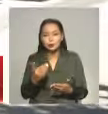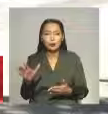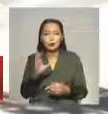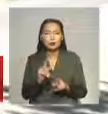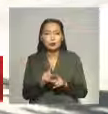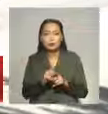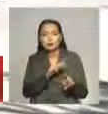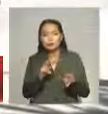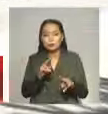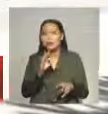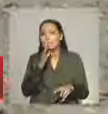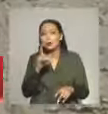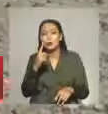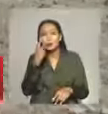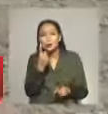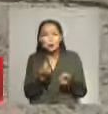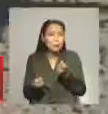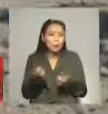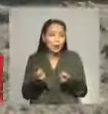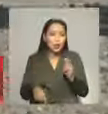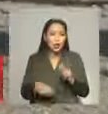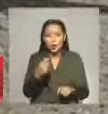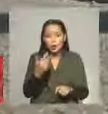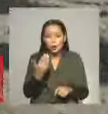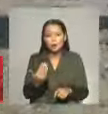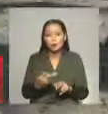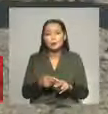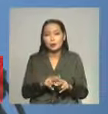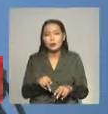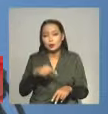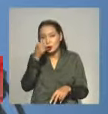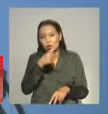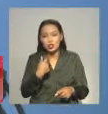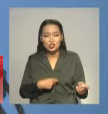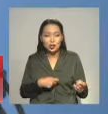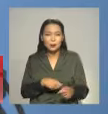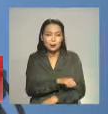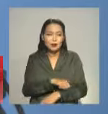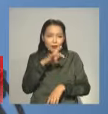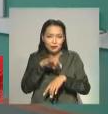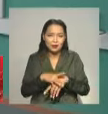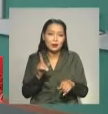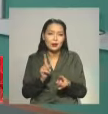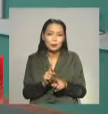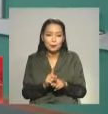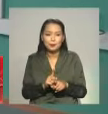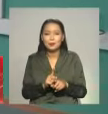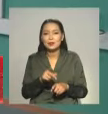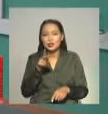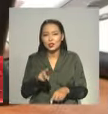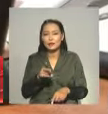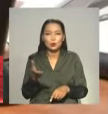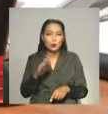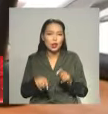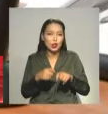замке и вовремя реагировать на малейшие нарушения. Только за 6 месяцев этого года жамбылские пограничники выявили и пресекли более 2000